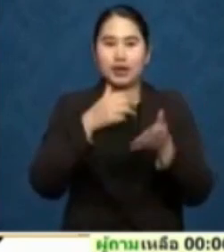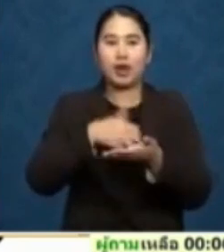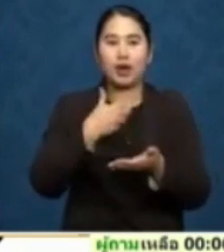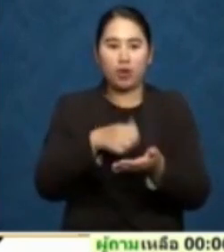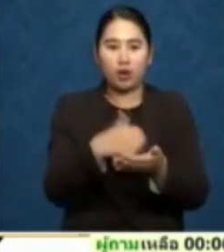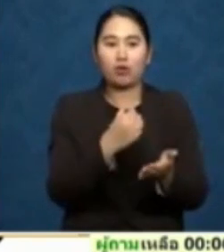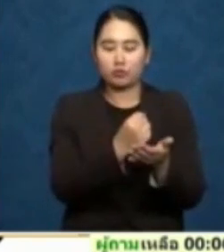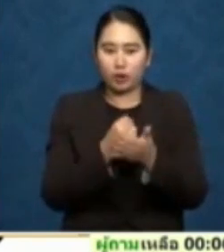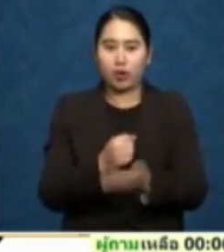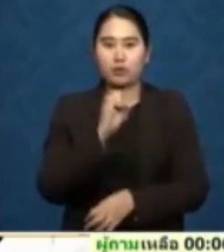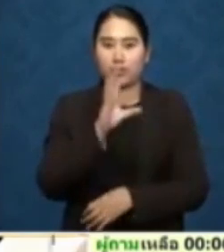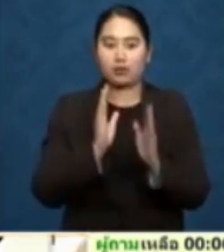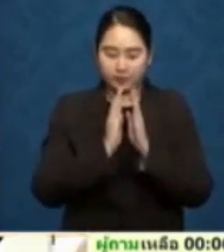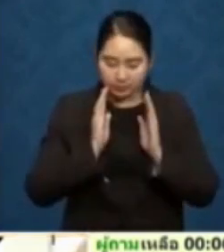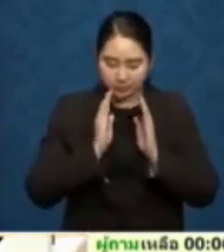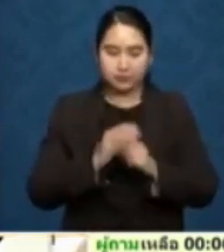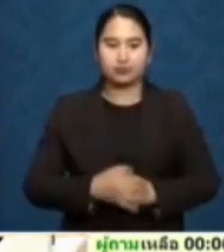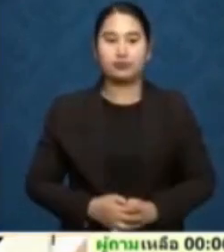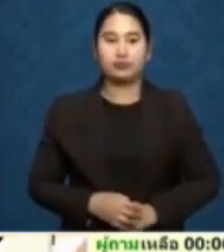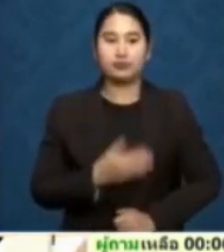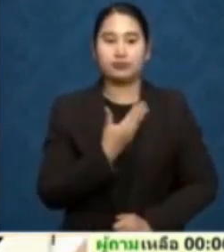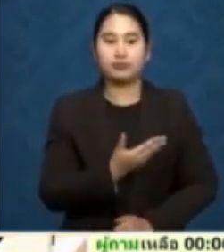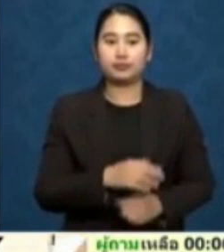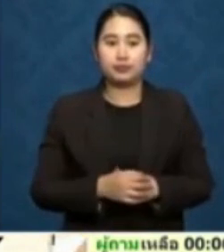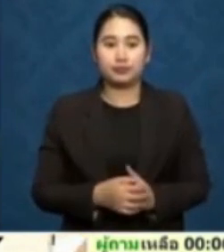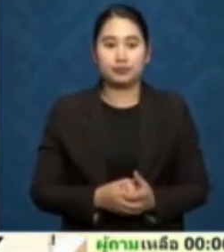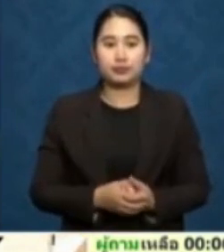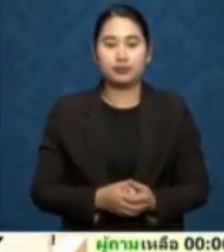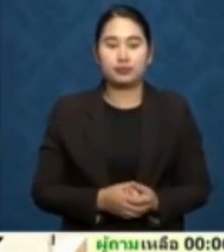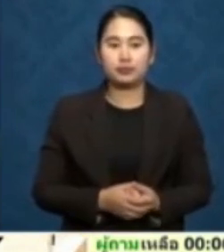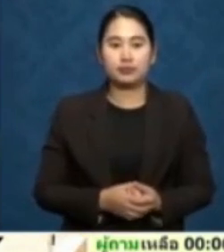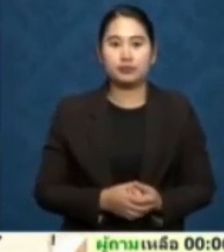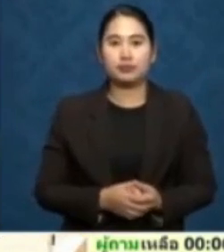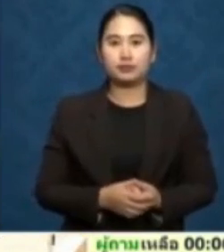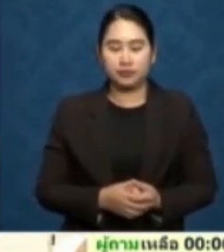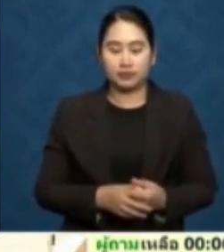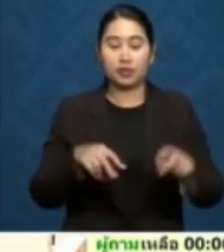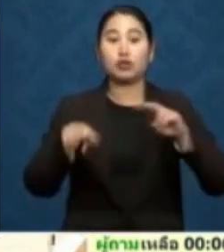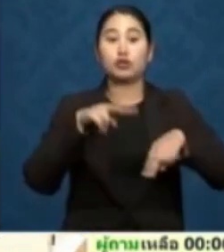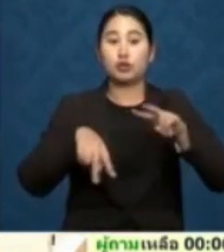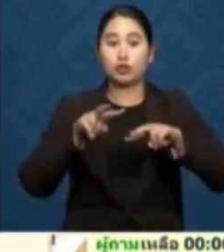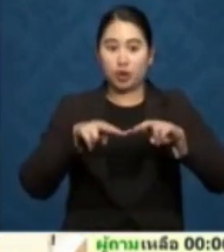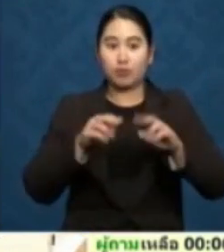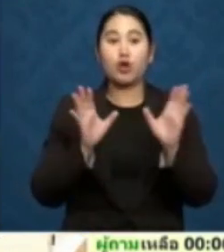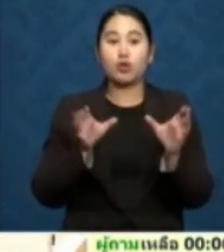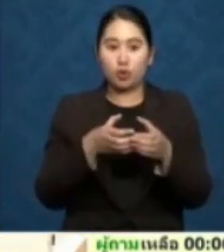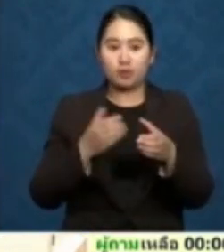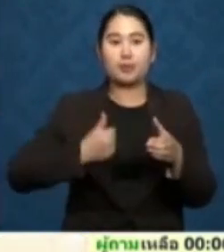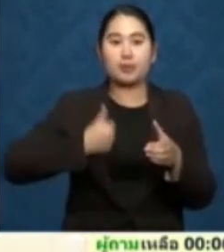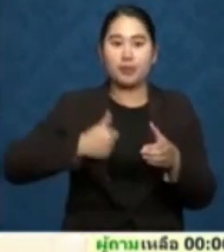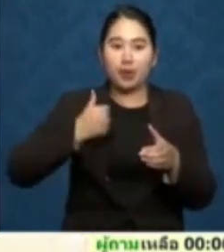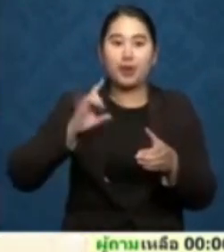ครับ ครับขอเชิญท่านรองนายกรัฐมนตรีครับ ครับการตรวจสอบผู้มีอิทธิพลก็โช